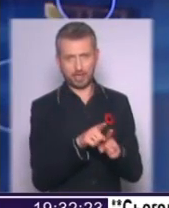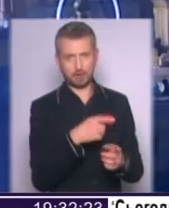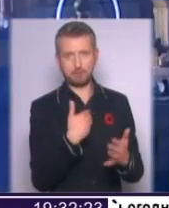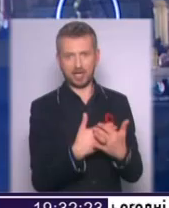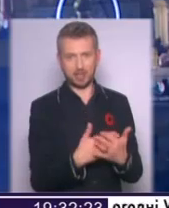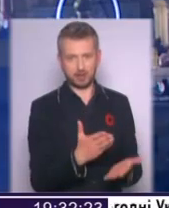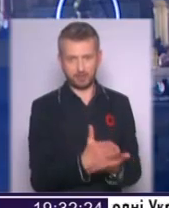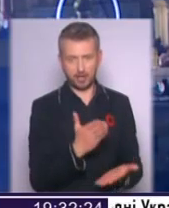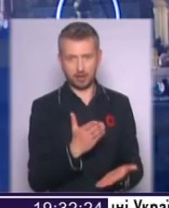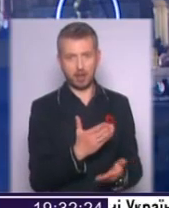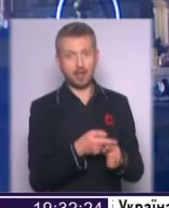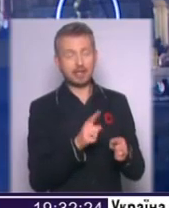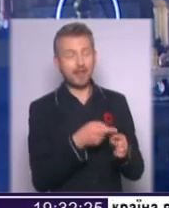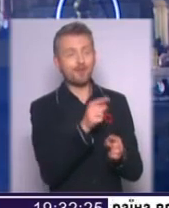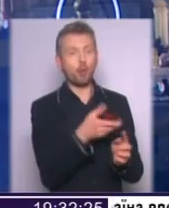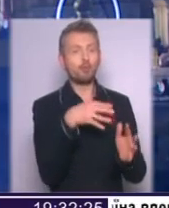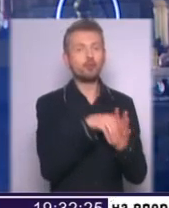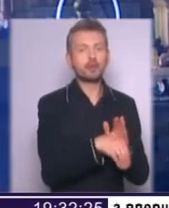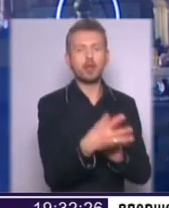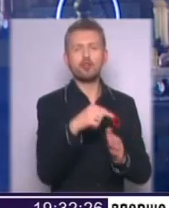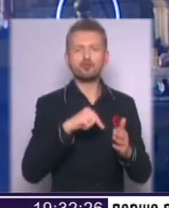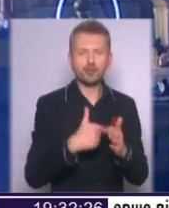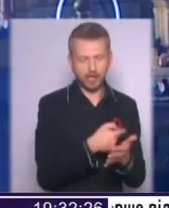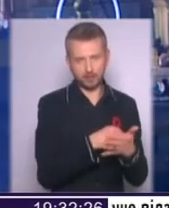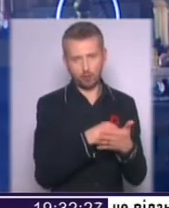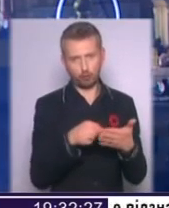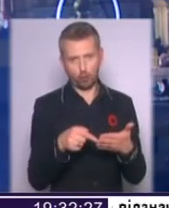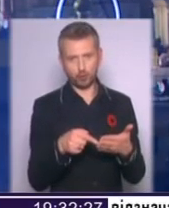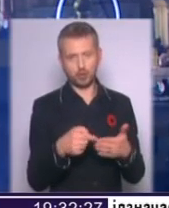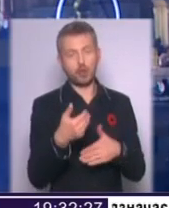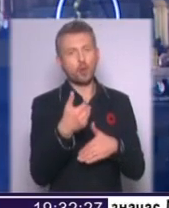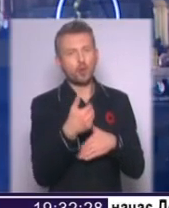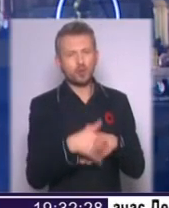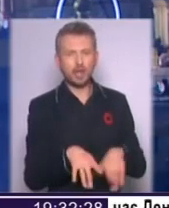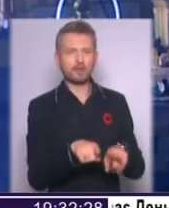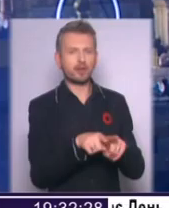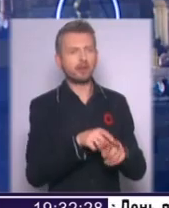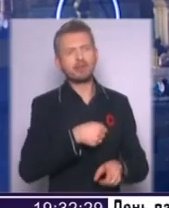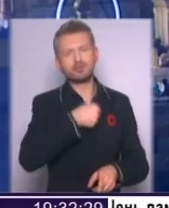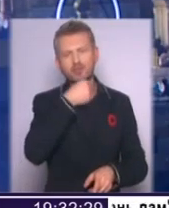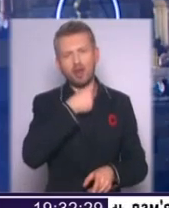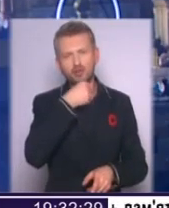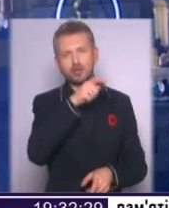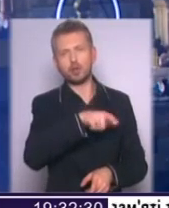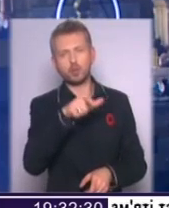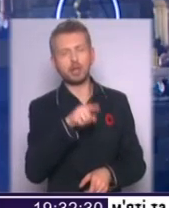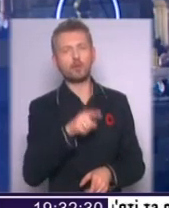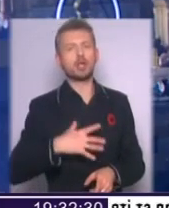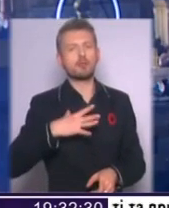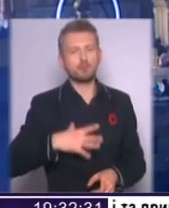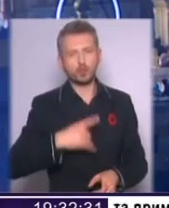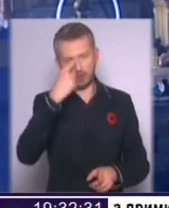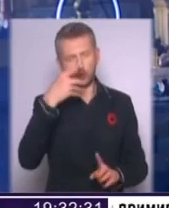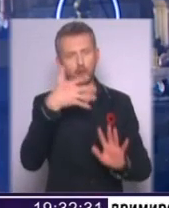прикладів, це в тому числі. Але ще раз наголошую, уже, ну, все-таки старші люди, вони мусять зрозуміти,